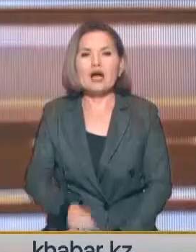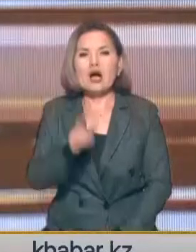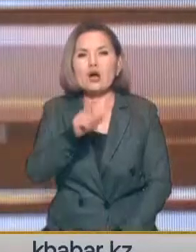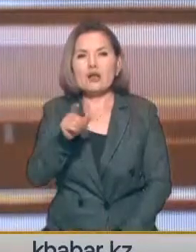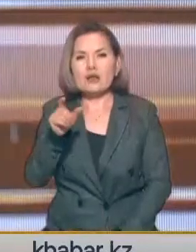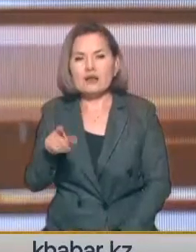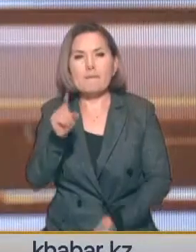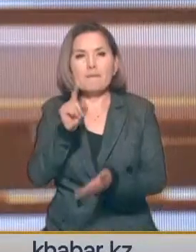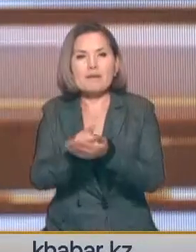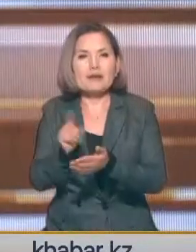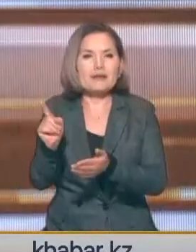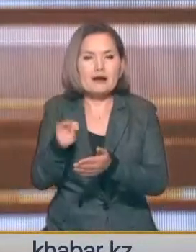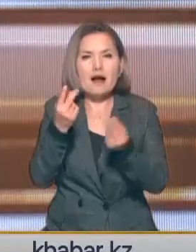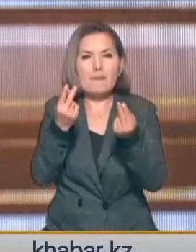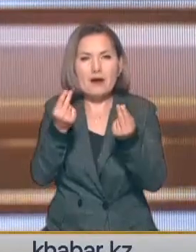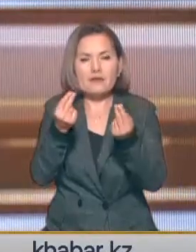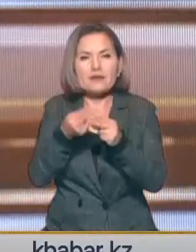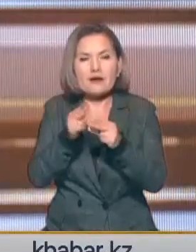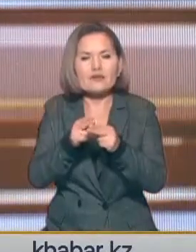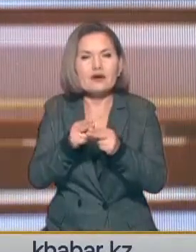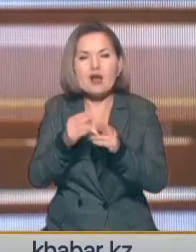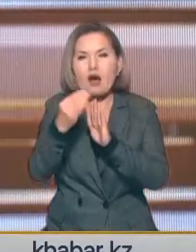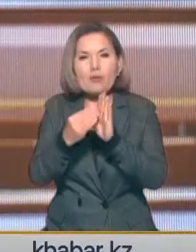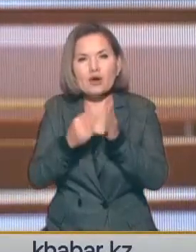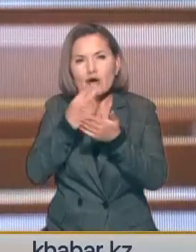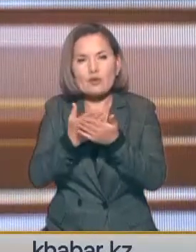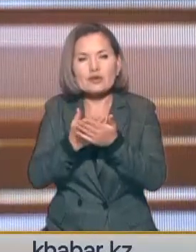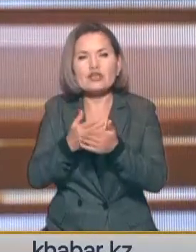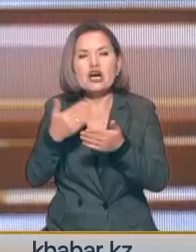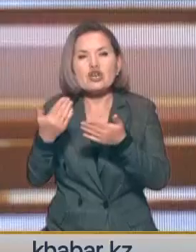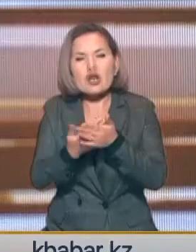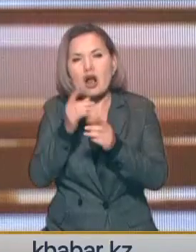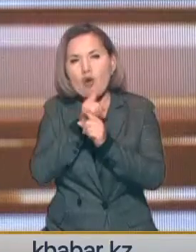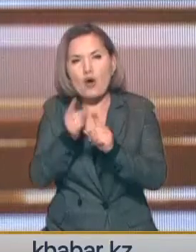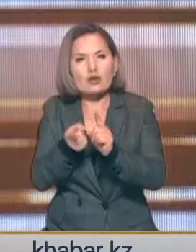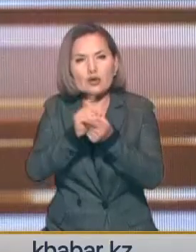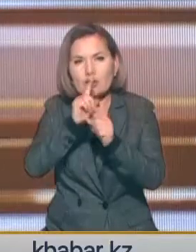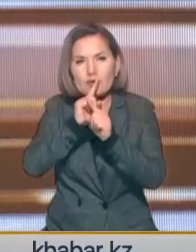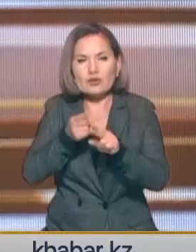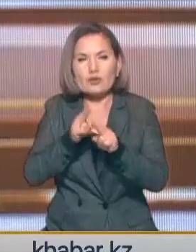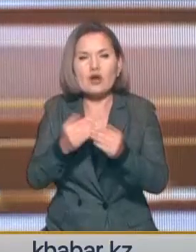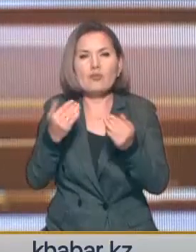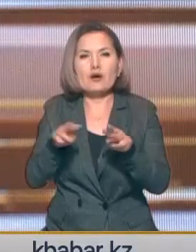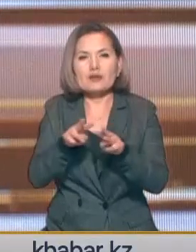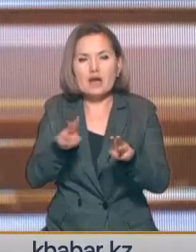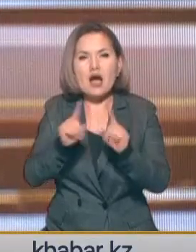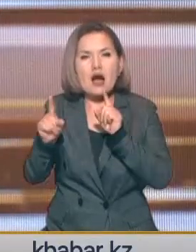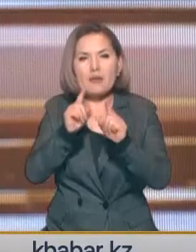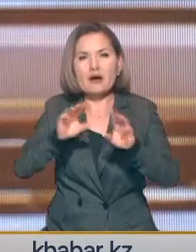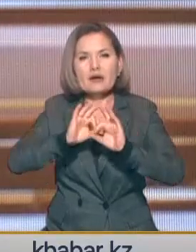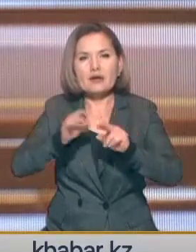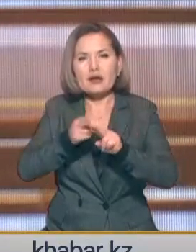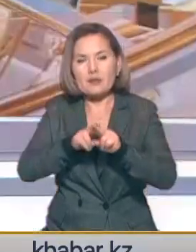Жеке тұлғалар міндетті декларациялаудан босатылады. Сондай-ақ жаңа уақыт белдеуі өзгермейді. Бұл туралы бүгін үкімет отырысында